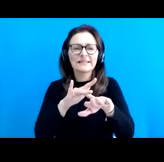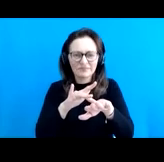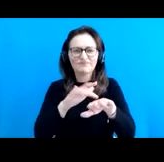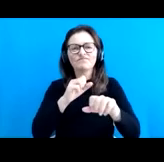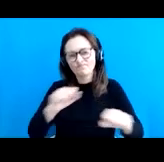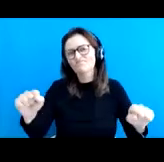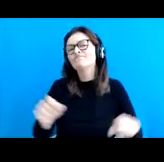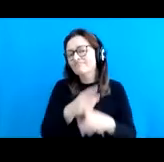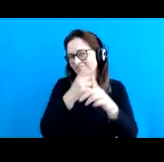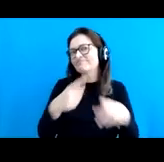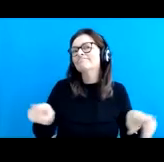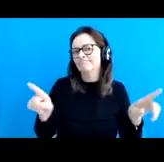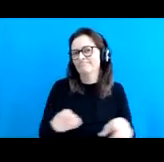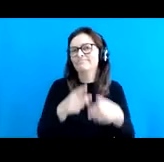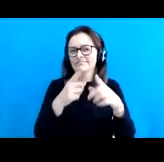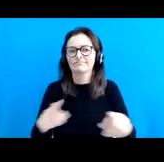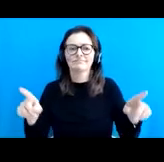rutino.